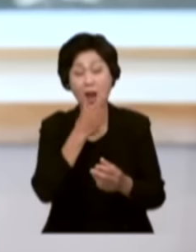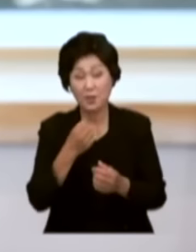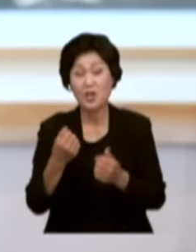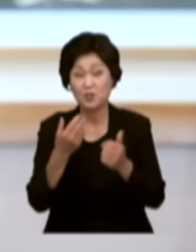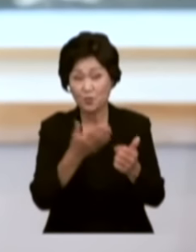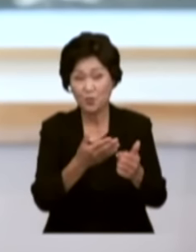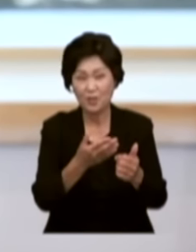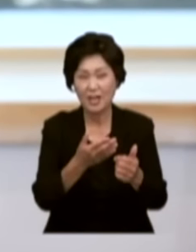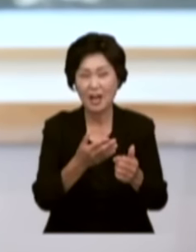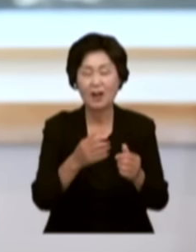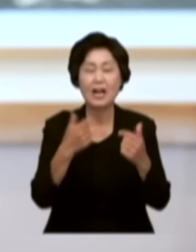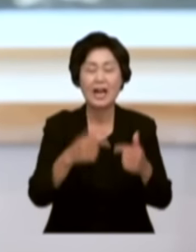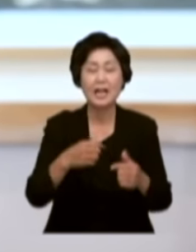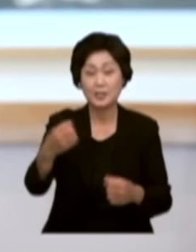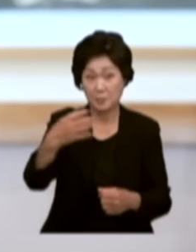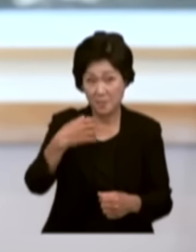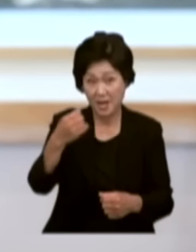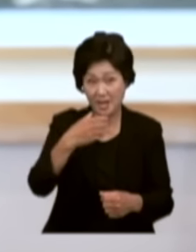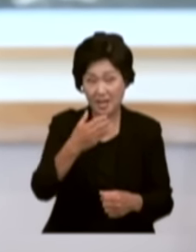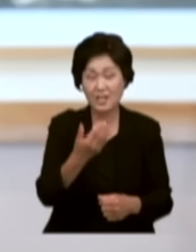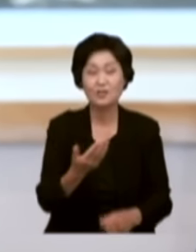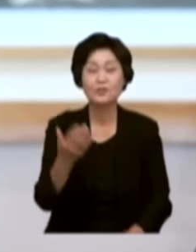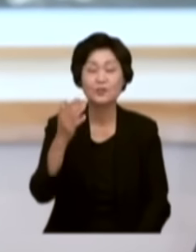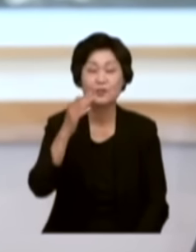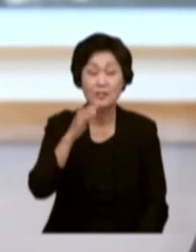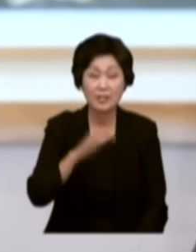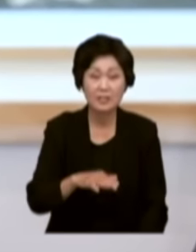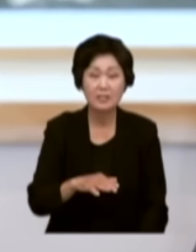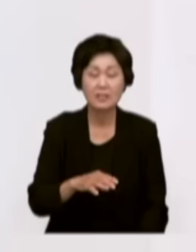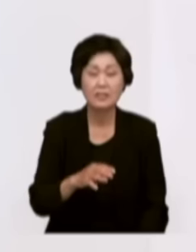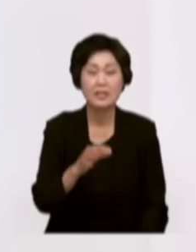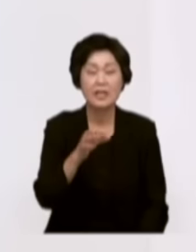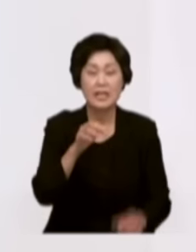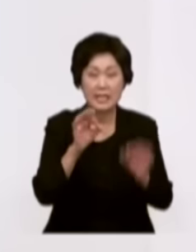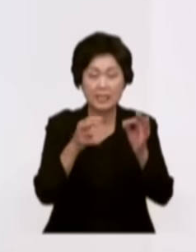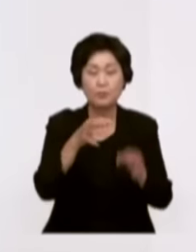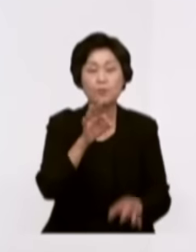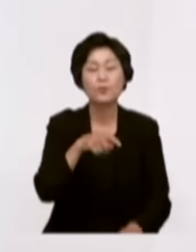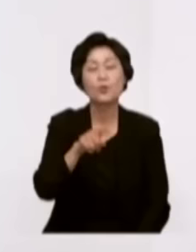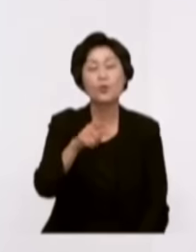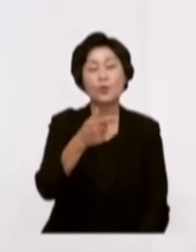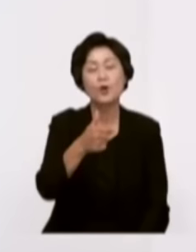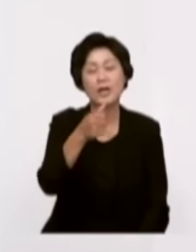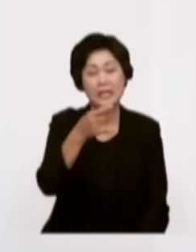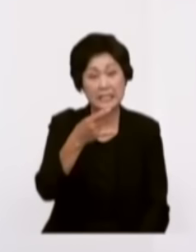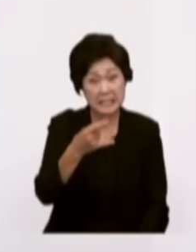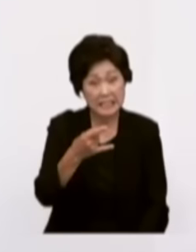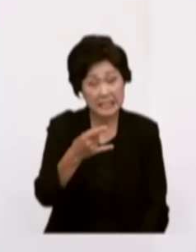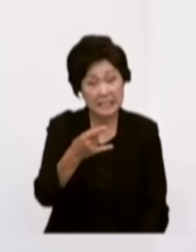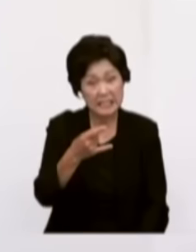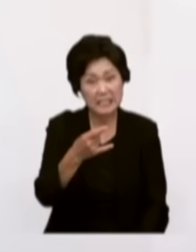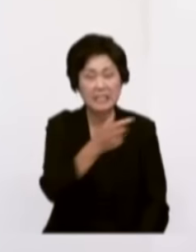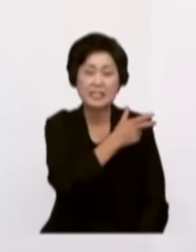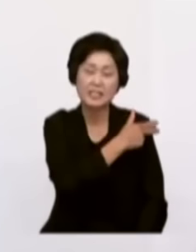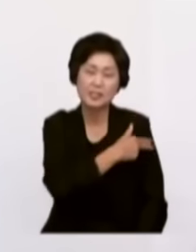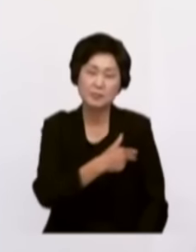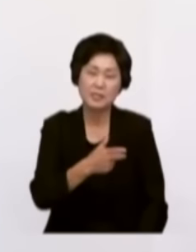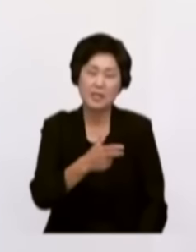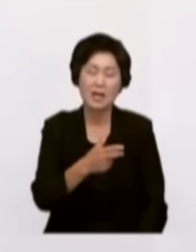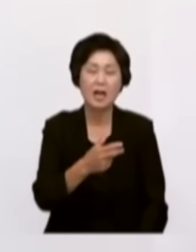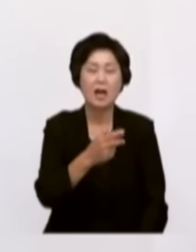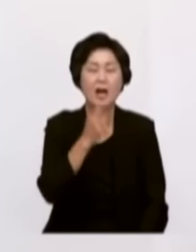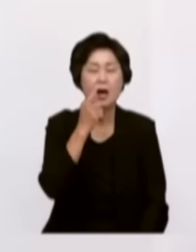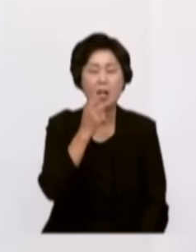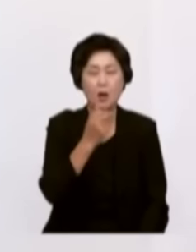줄 거다라고 지선이도 늘 이야기를 하는데 김원희는 저를 보더니 원희는 오빠 우리 교회 좀 나와 그래가지고 제 안다는